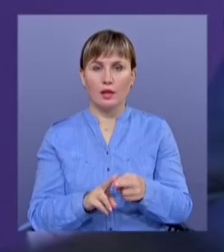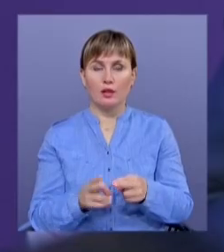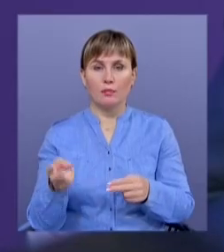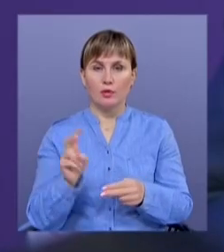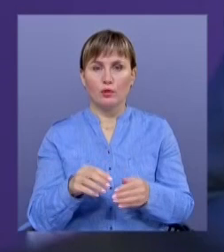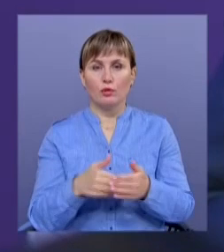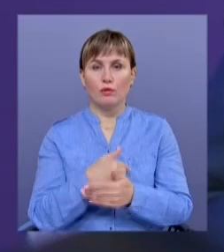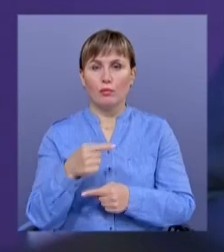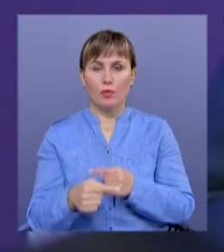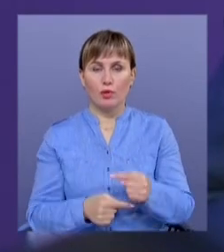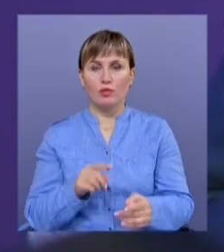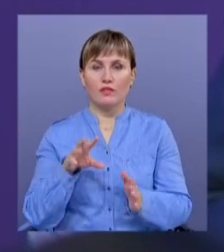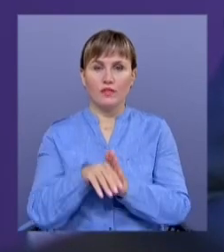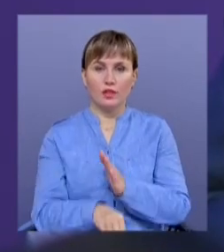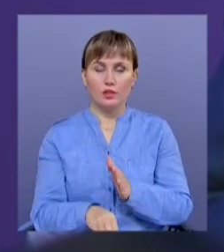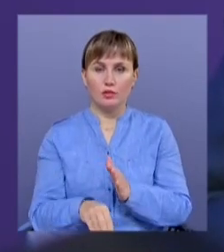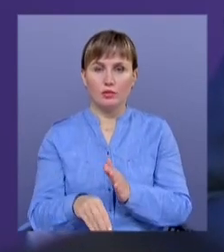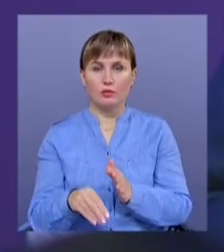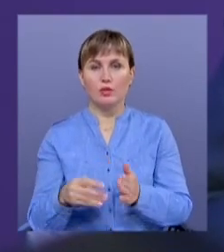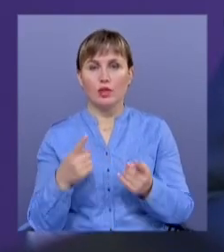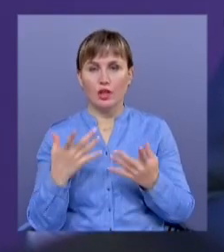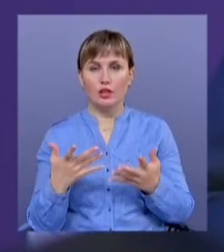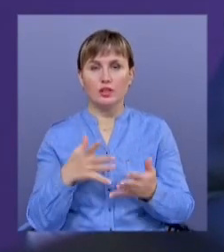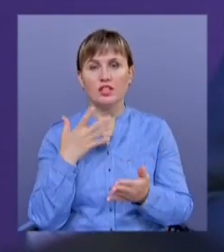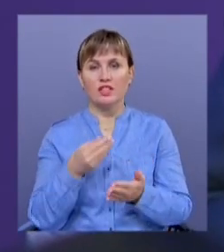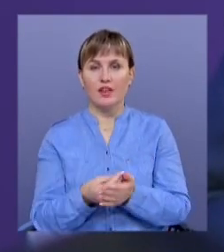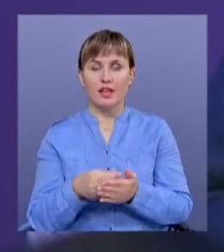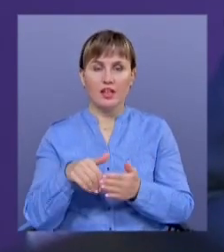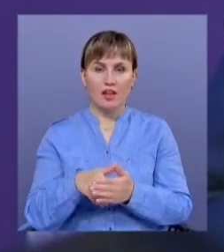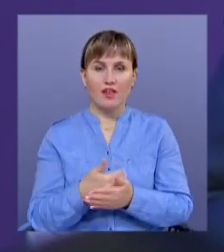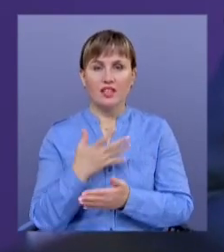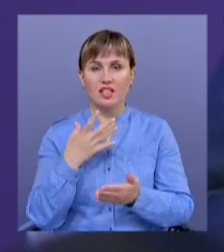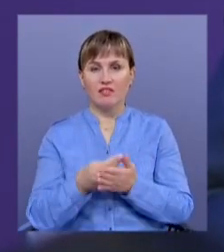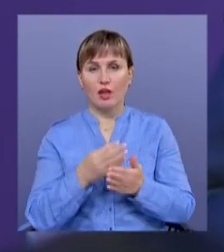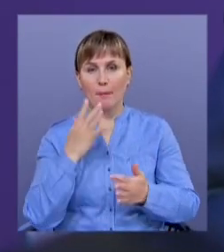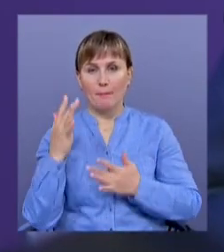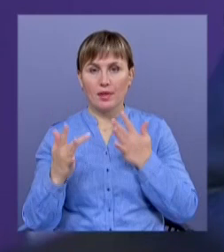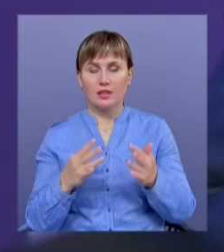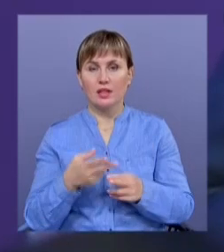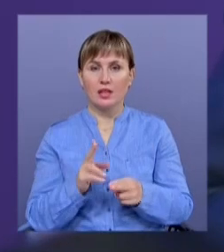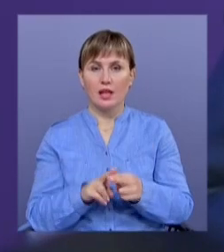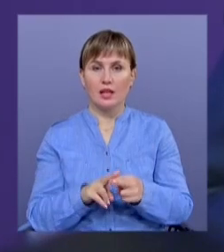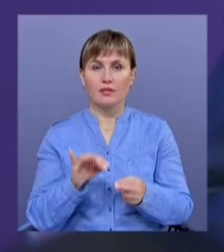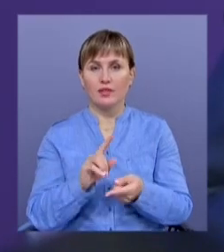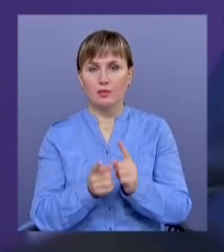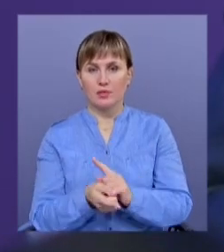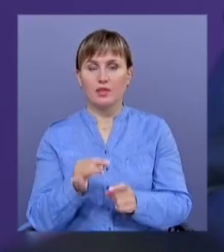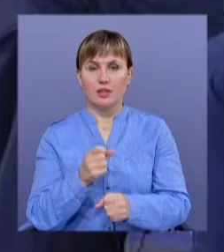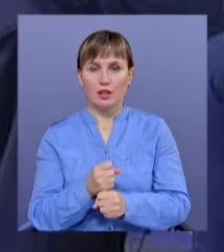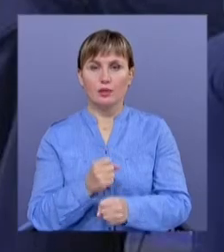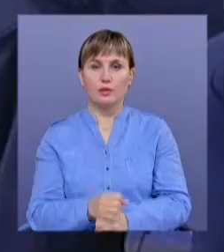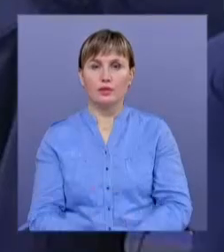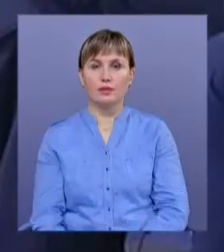новое поколение, внесут, естественно, свои инновации, свои мысли. Для этого и изменения делаются.